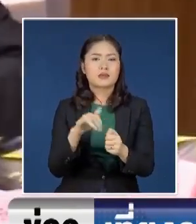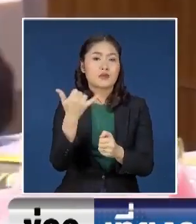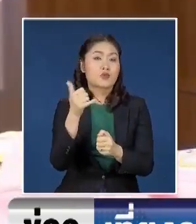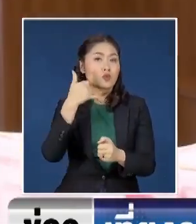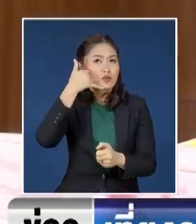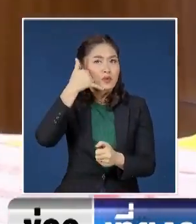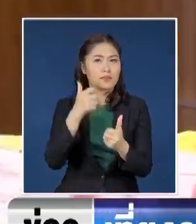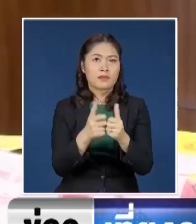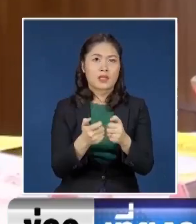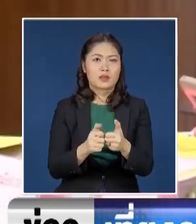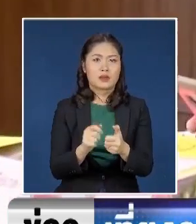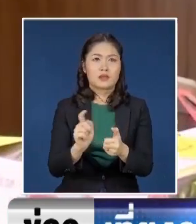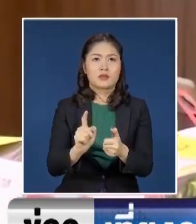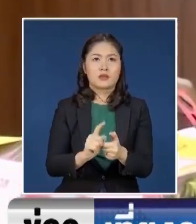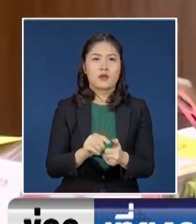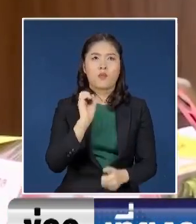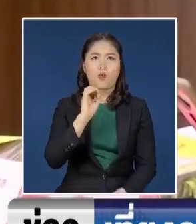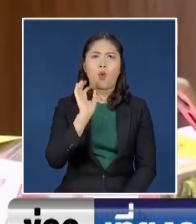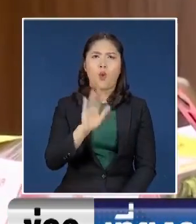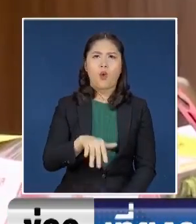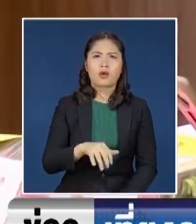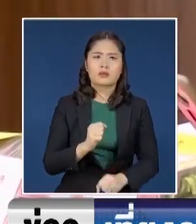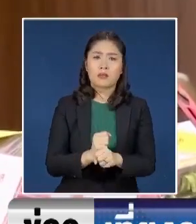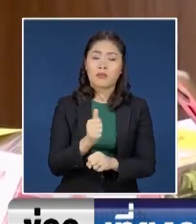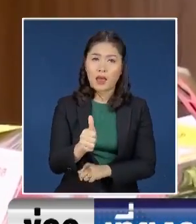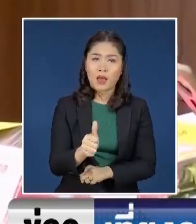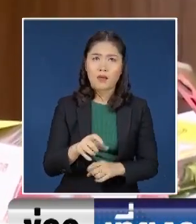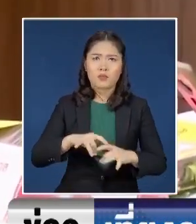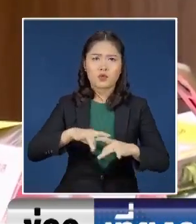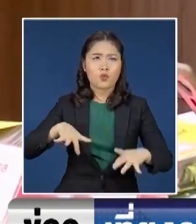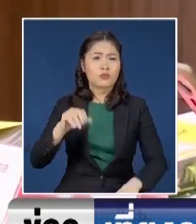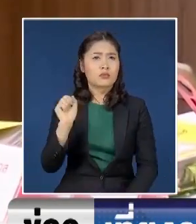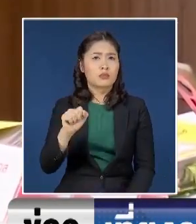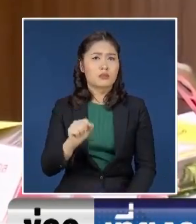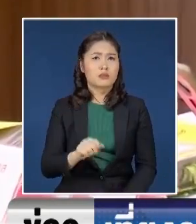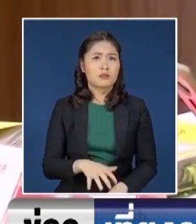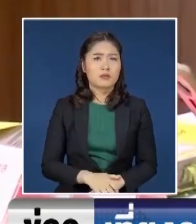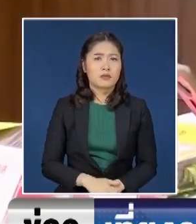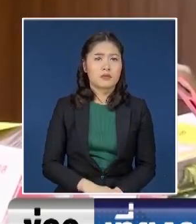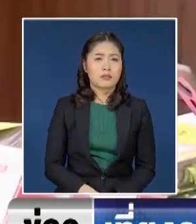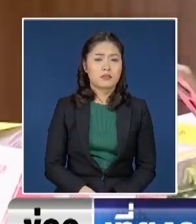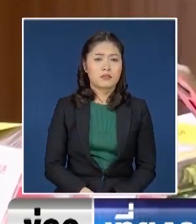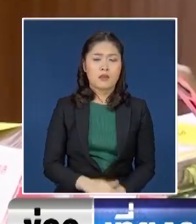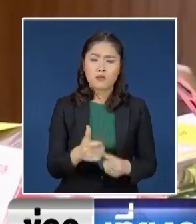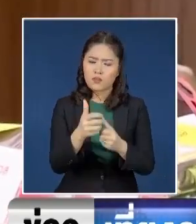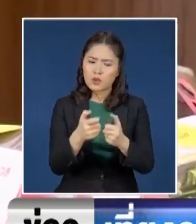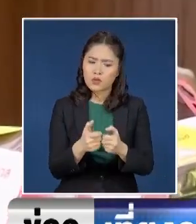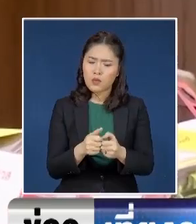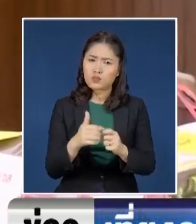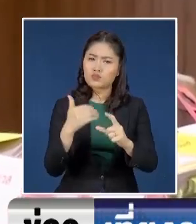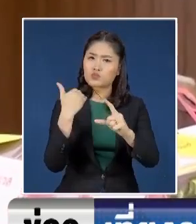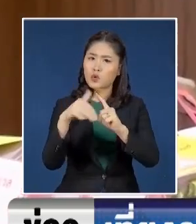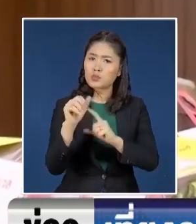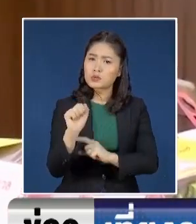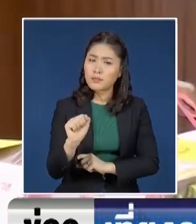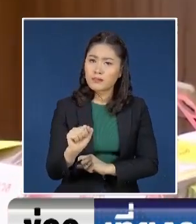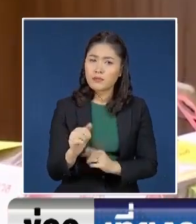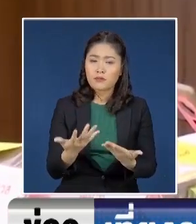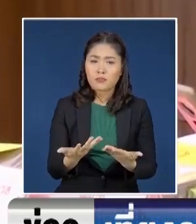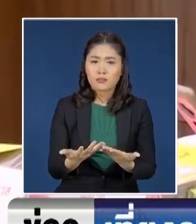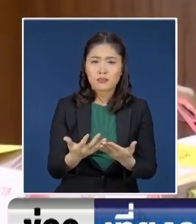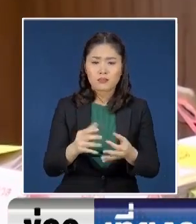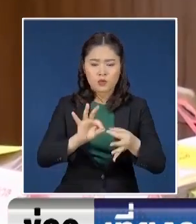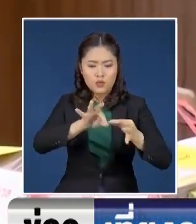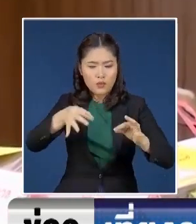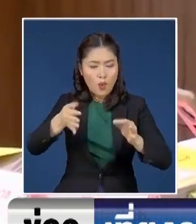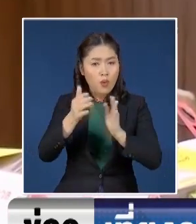มือตลอดเวลาท่านก็เลยบอกเฮ้ยทำแบบนี้มันไม่เหมาะสมหรือเปล่าคุณกำลังพิมพ์ข้อความอะไรจะส่งออกไปข้างนอกหรือเปล่าเนี่ยคือจะส่งข้อ